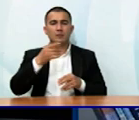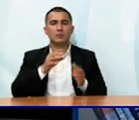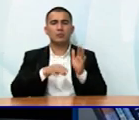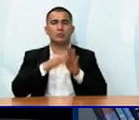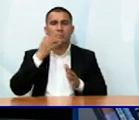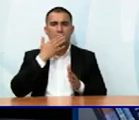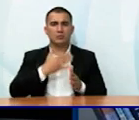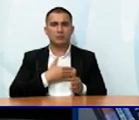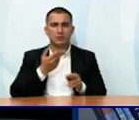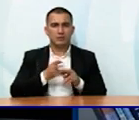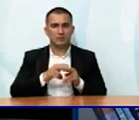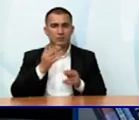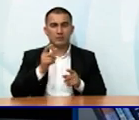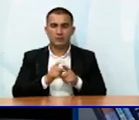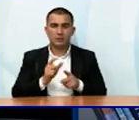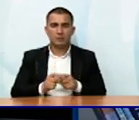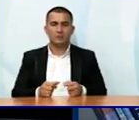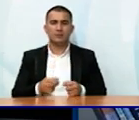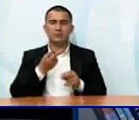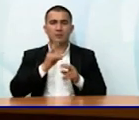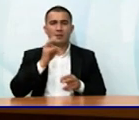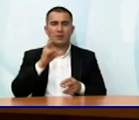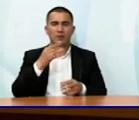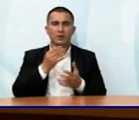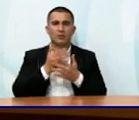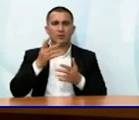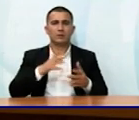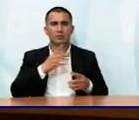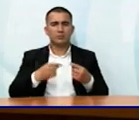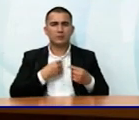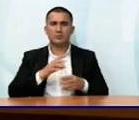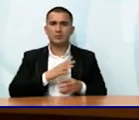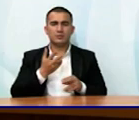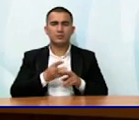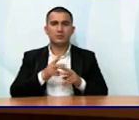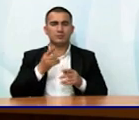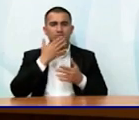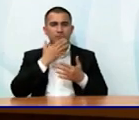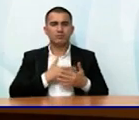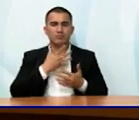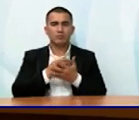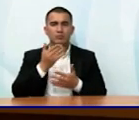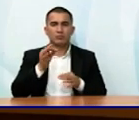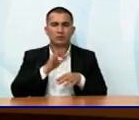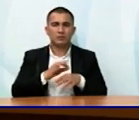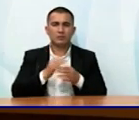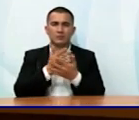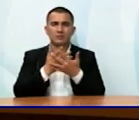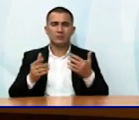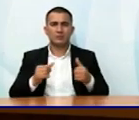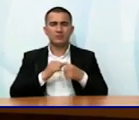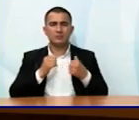ey umra aziz. Shuningdek, Navoiyning tuyuqlari va fardlari ham berilganki, bir fardini eslab o'tish lozim